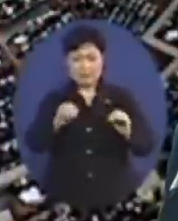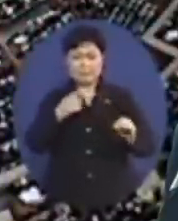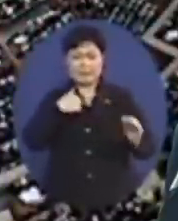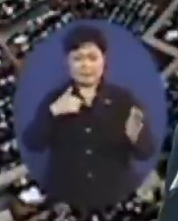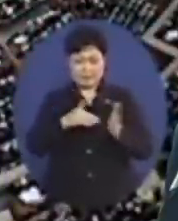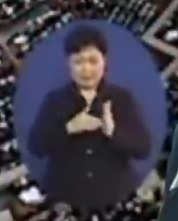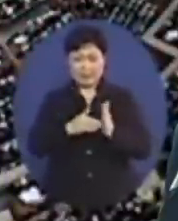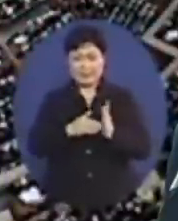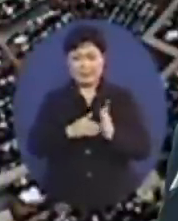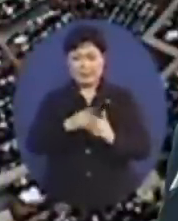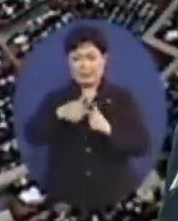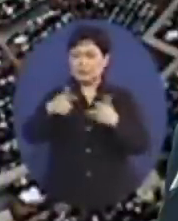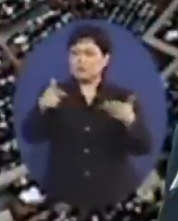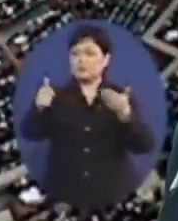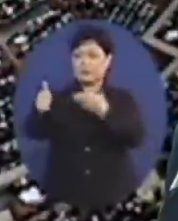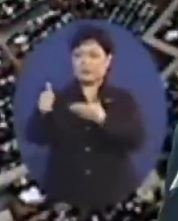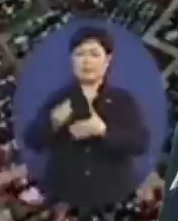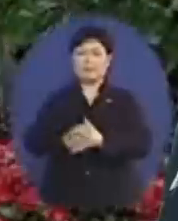예수님이